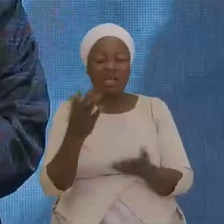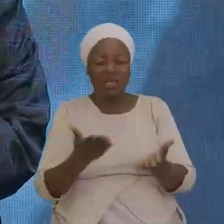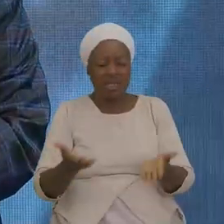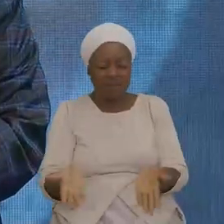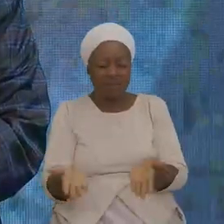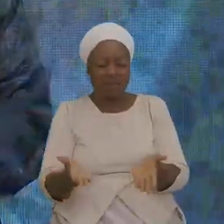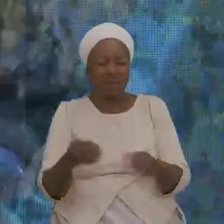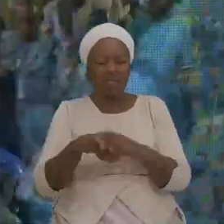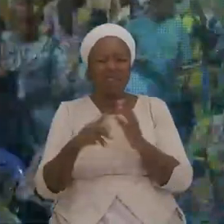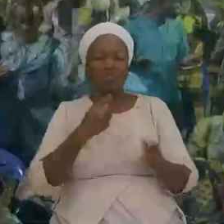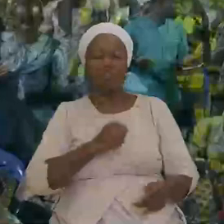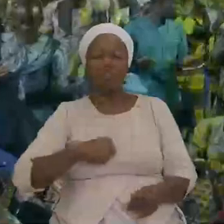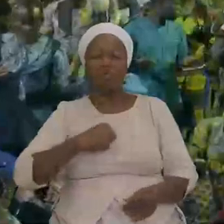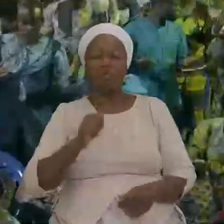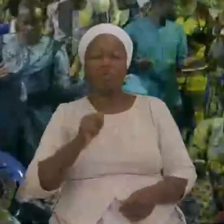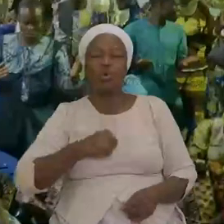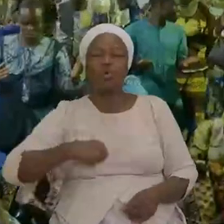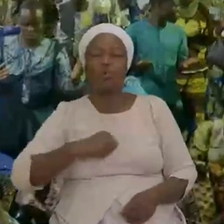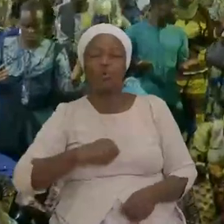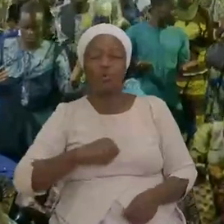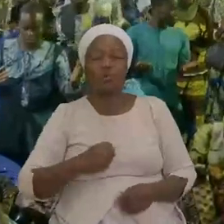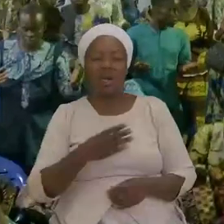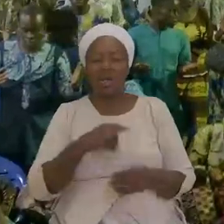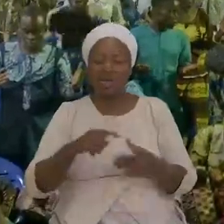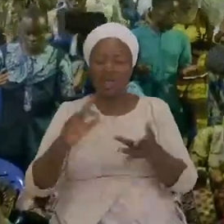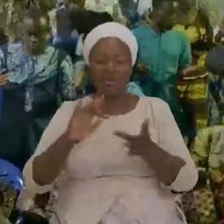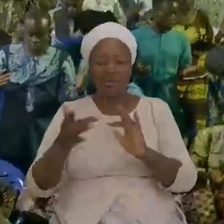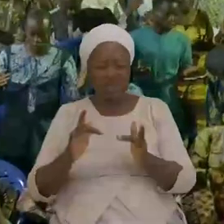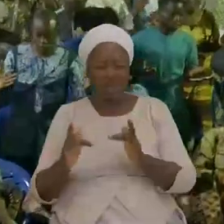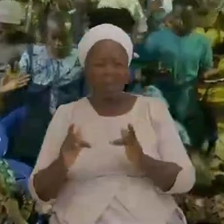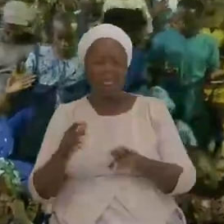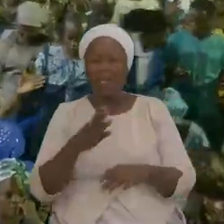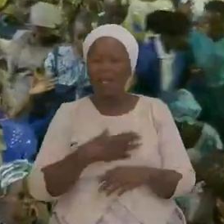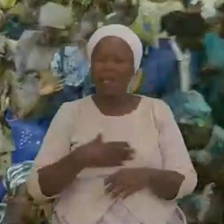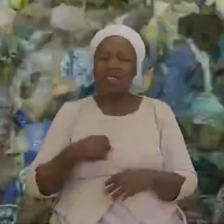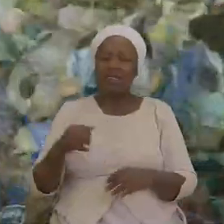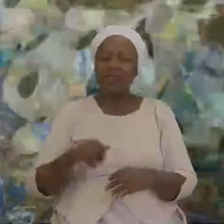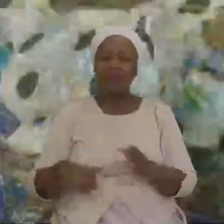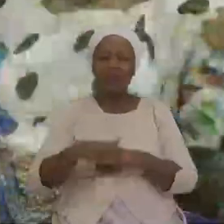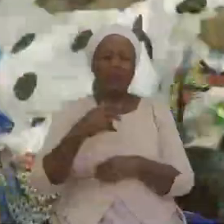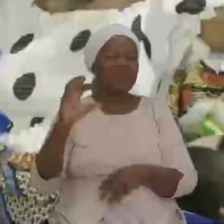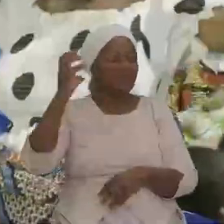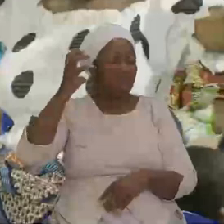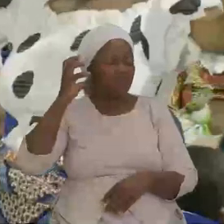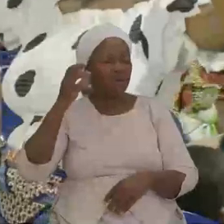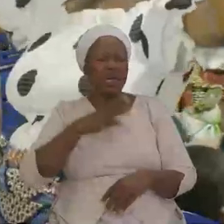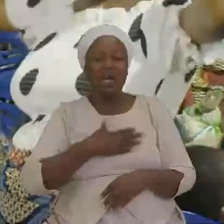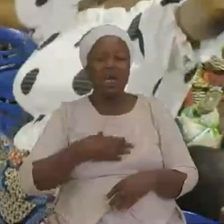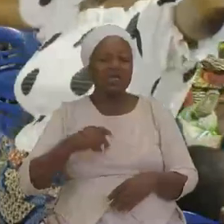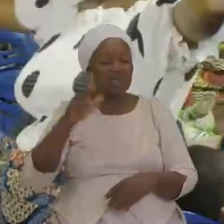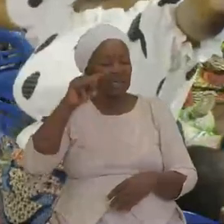ici au lieu principal, là-bas en ligne, à la radio, à la